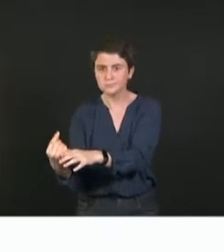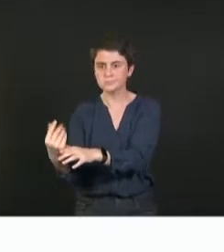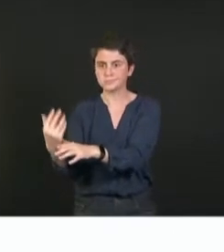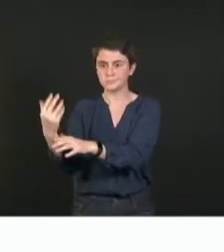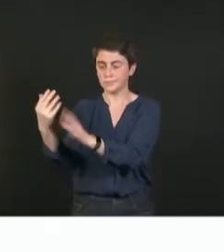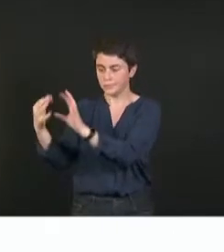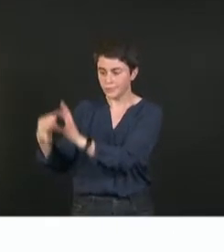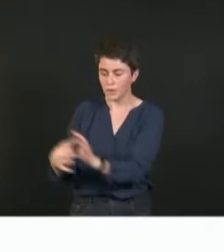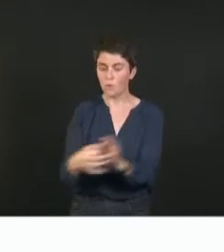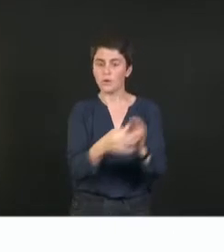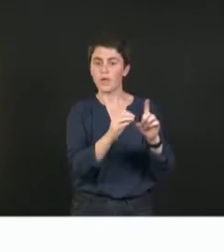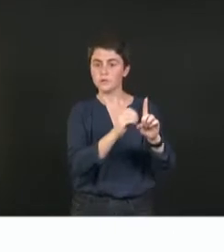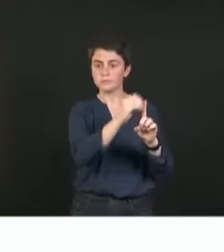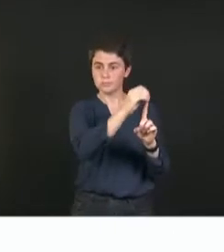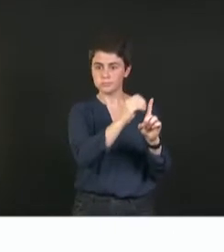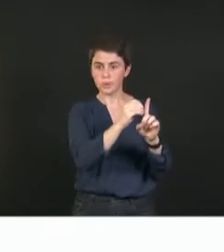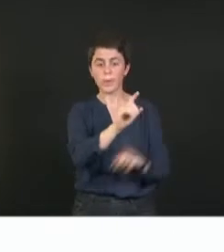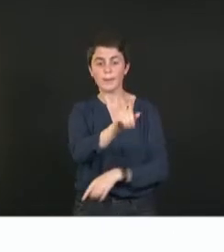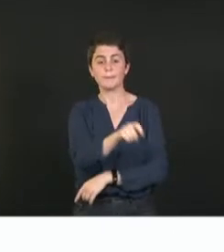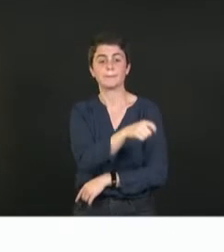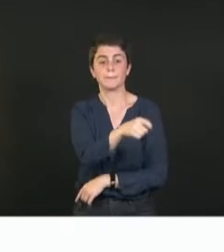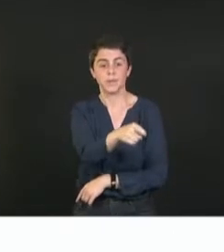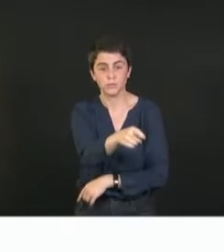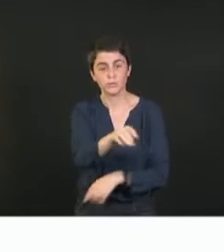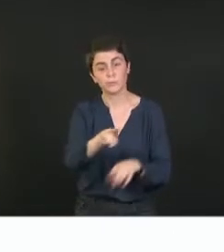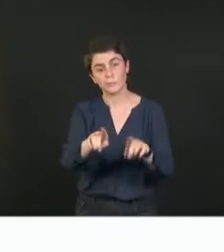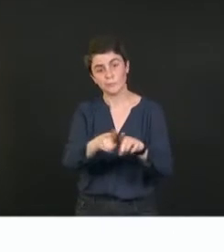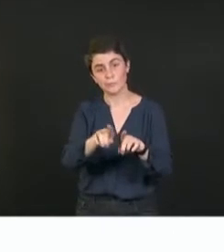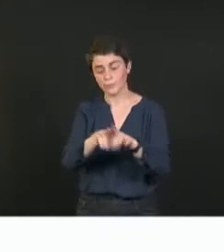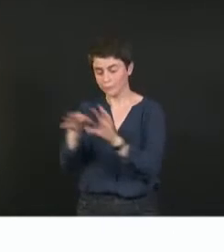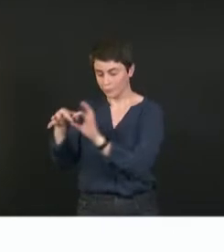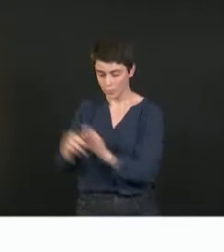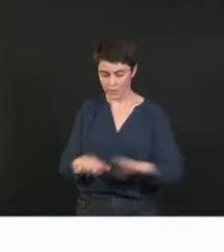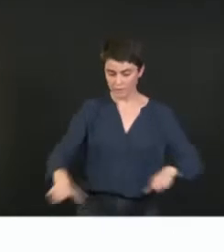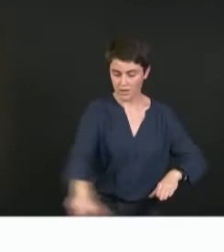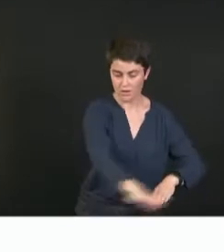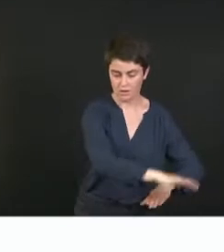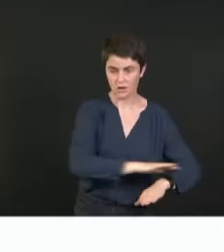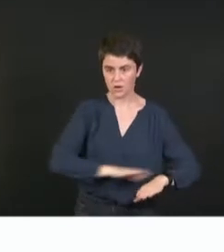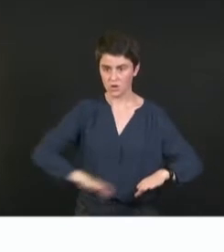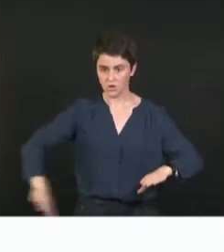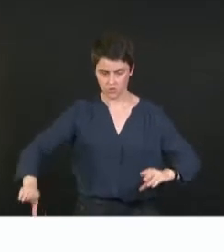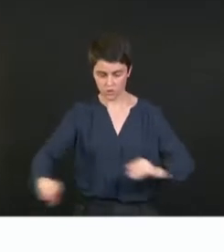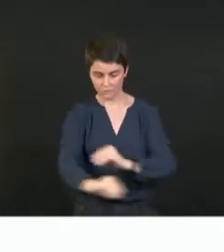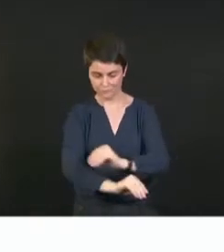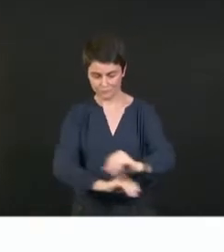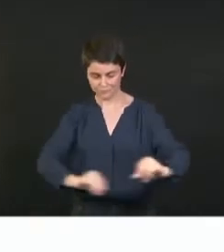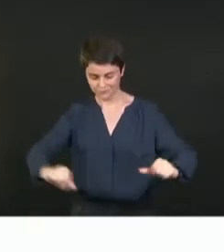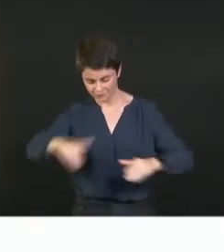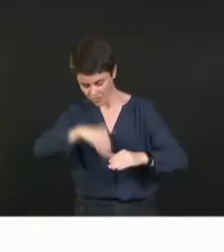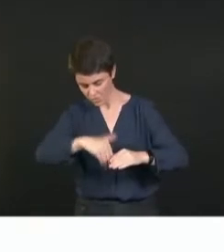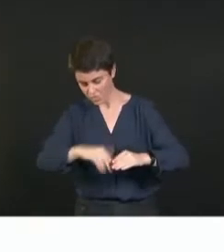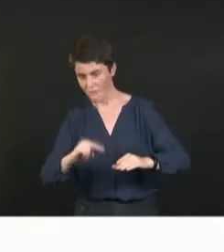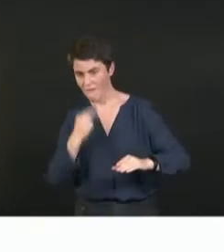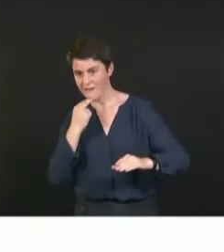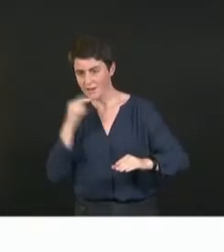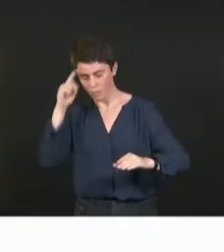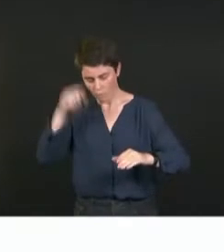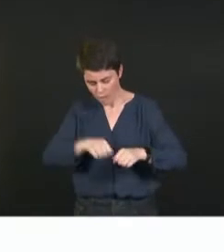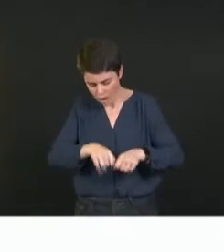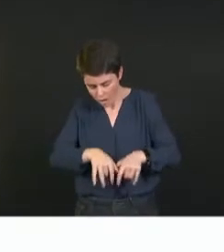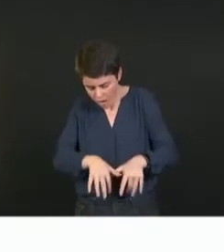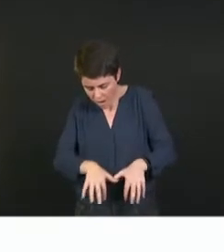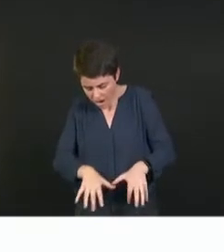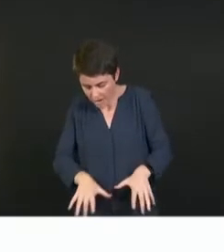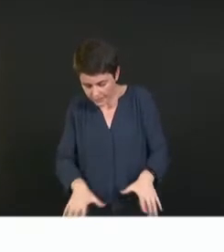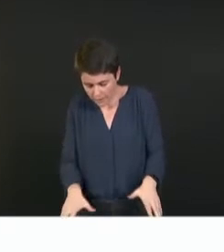le climat, mais également, et vous l'avez dit tout à l'heure, surtout aussi avec la qualité du sol, hein, parce que c'est ici que les racines vont aller puiser les